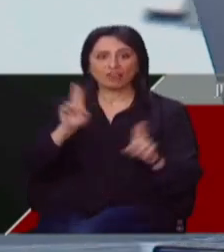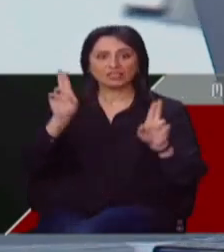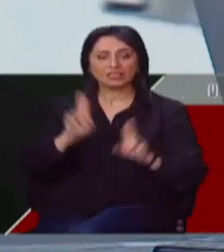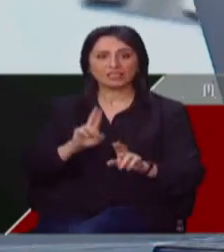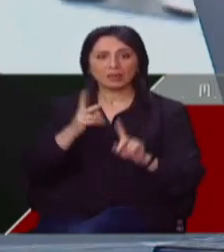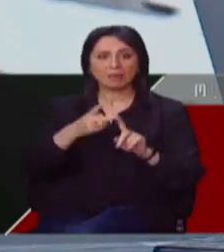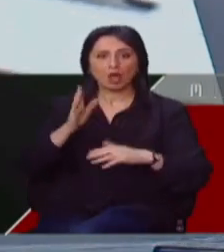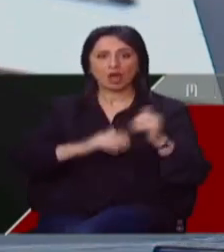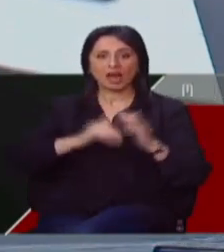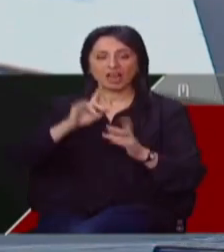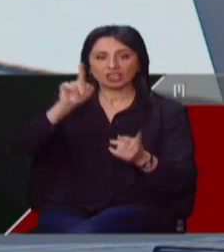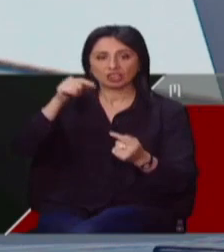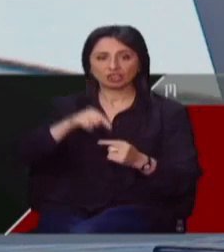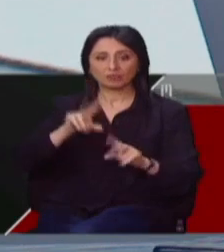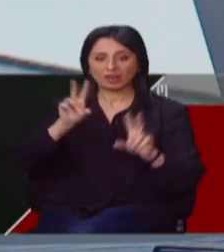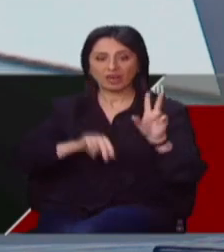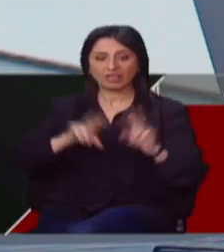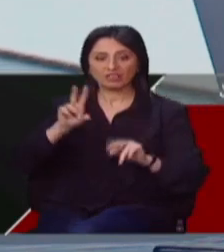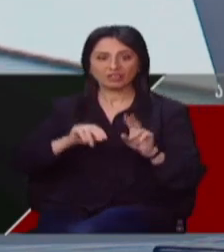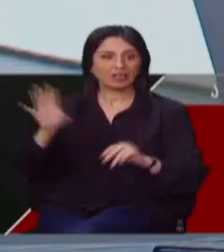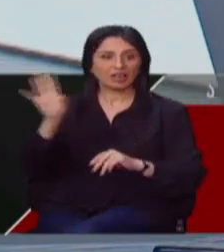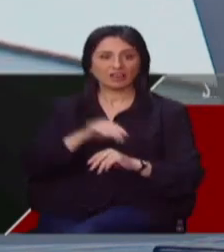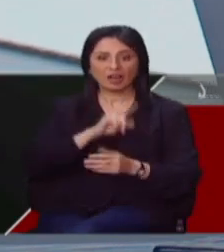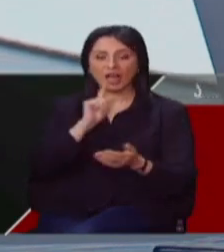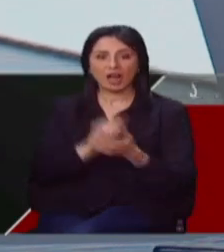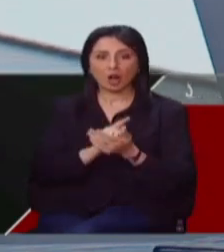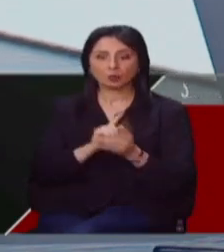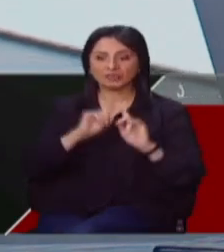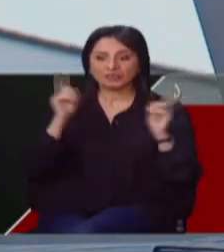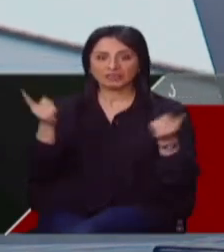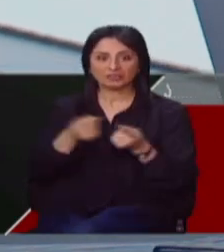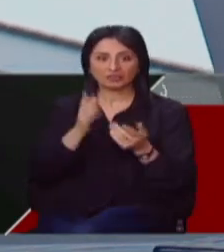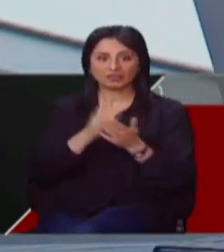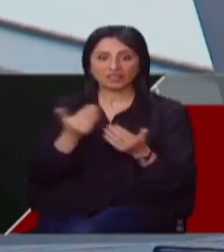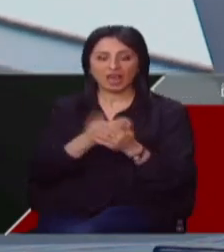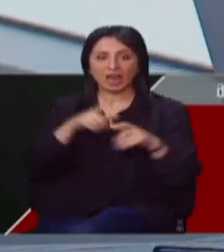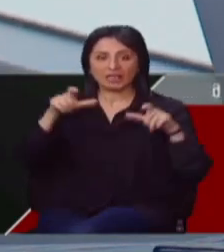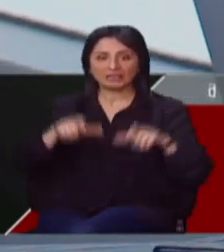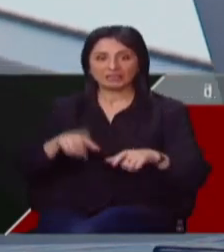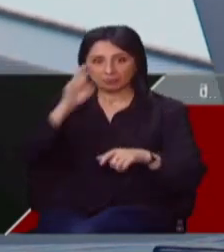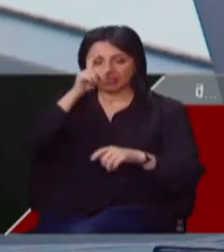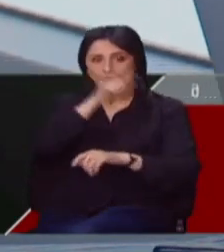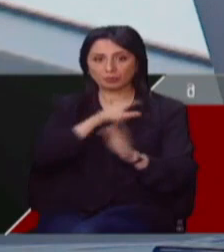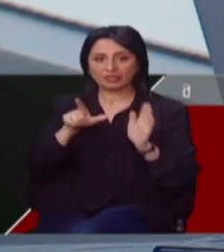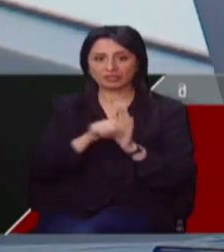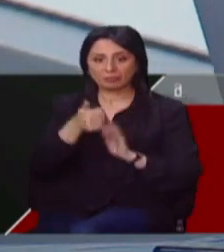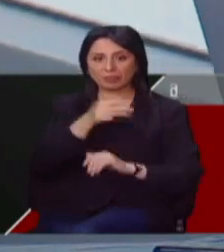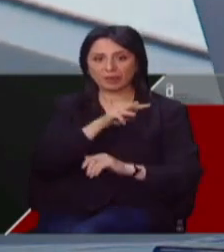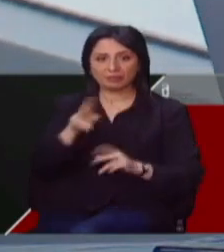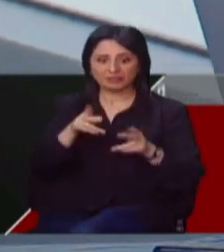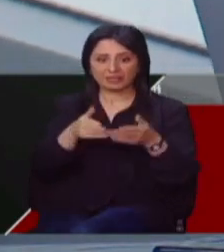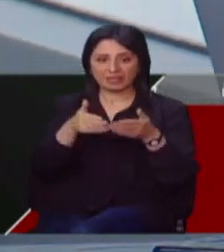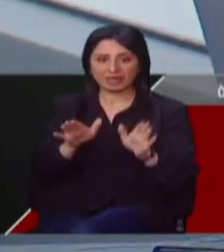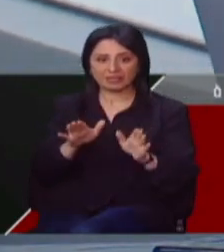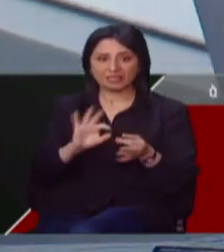სტანდარტებით მეორე კატეგორიის შესაბამისად გათვალისწინებულ ყველა აუცილებელ სივრცეს მოიცავს. ახალი სტადიონი დღეს მთავრობის წევრებთან ერთად პრემიერ-მინისტრმა